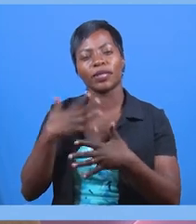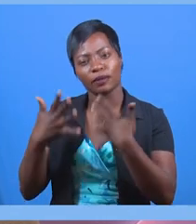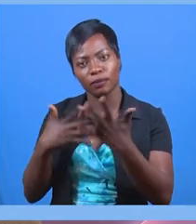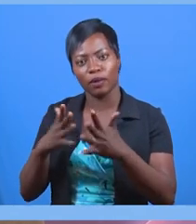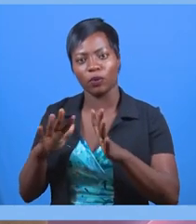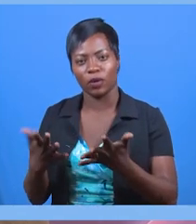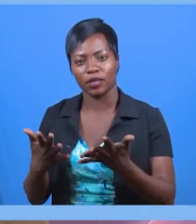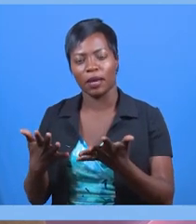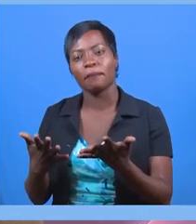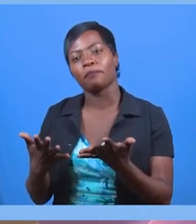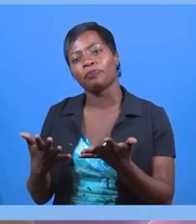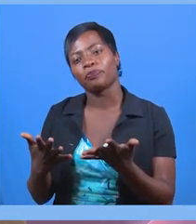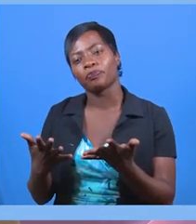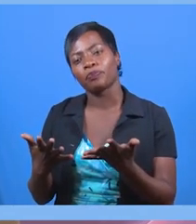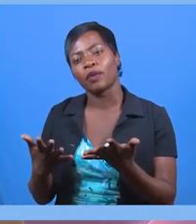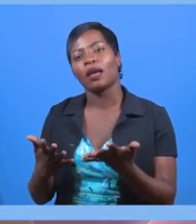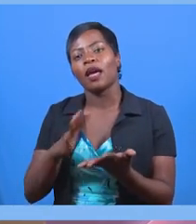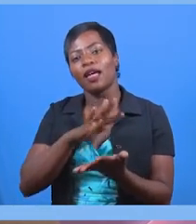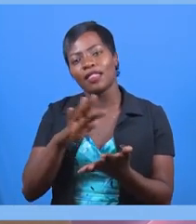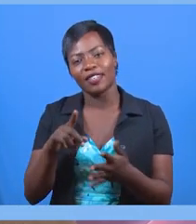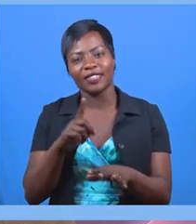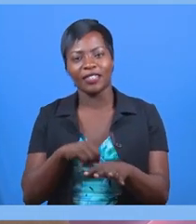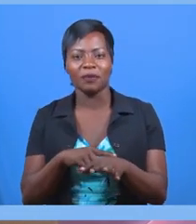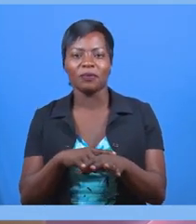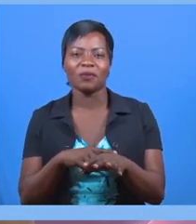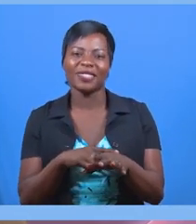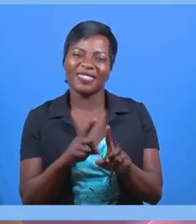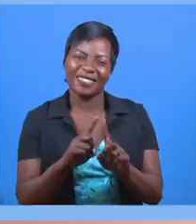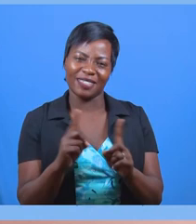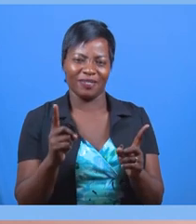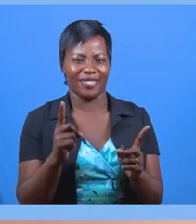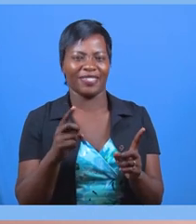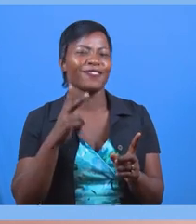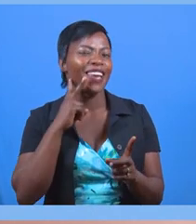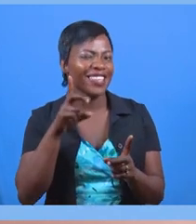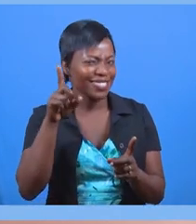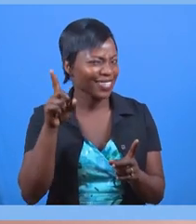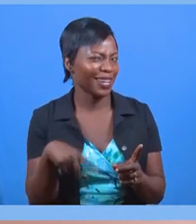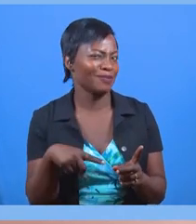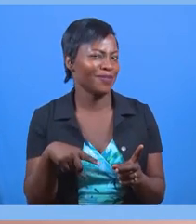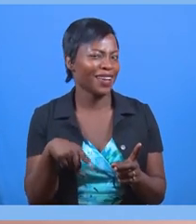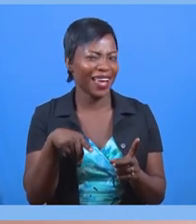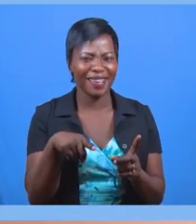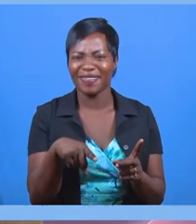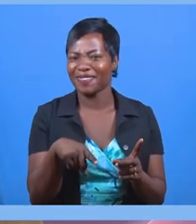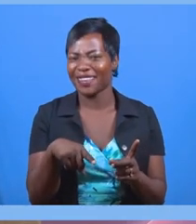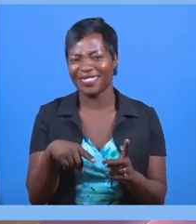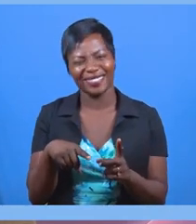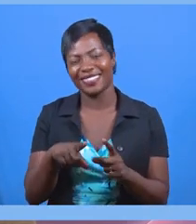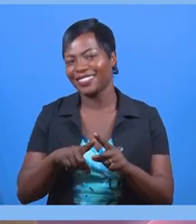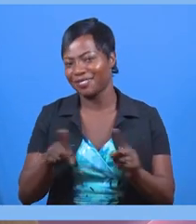nderekuti pane kusiyana kwokubatwa kwevaenzi kwatiri kuona maisamba. Kwokuti dzimwe nguva